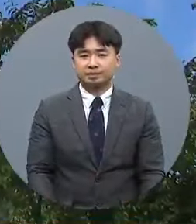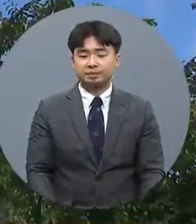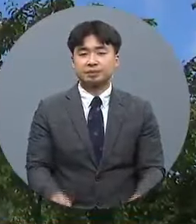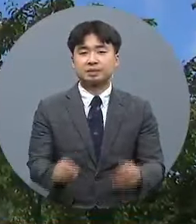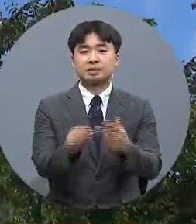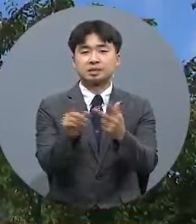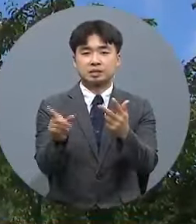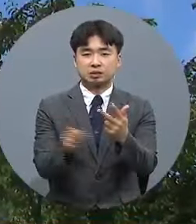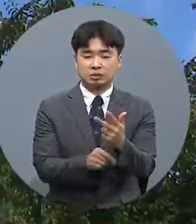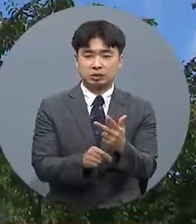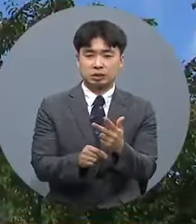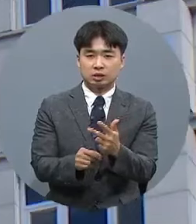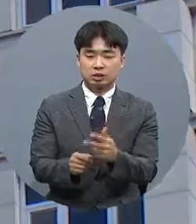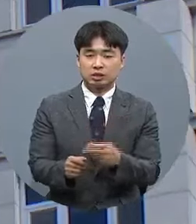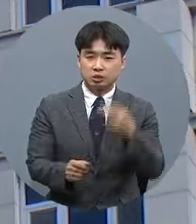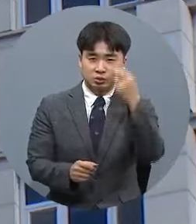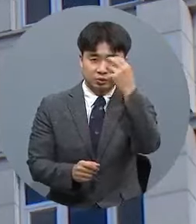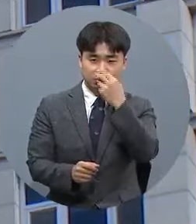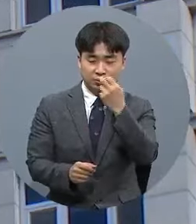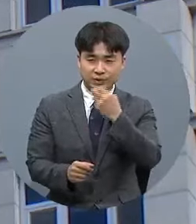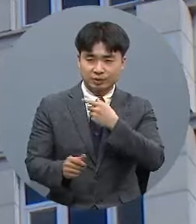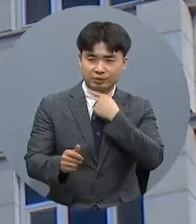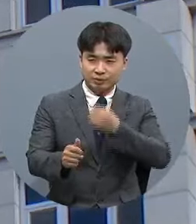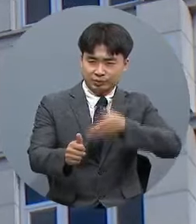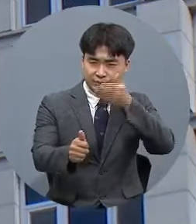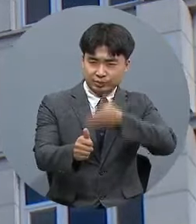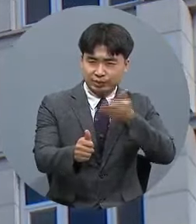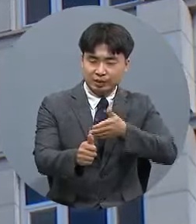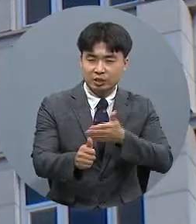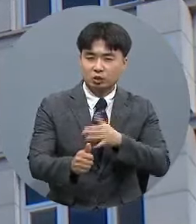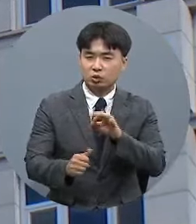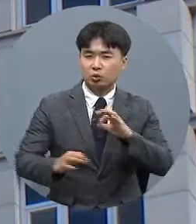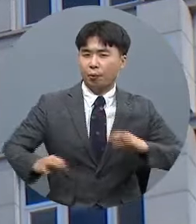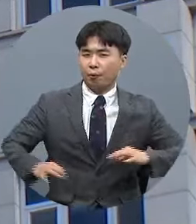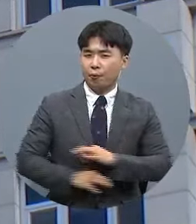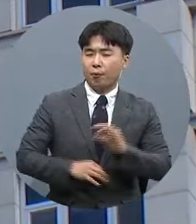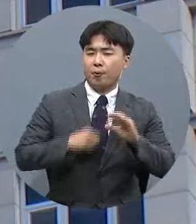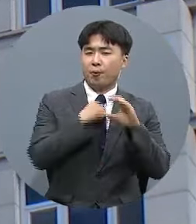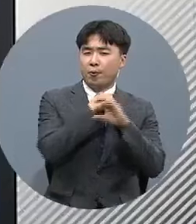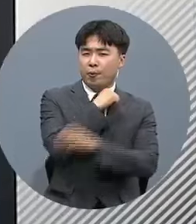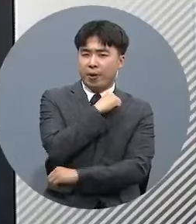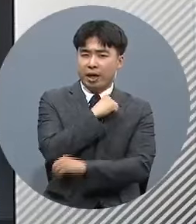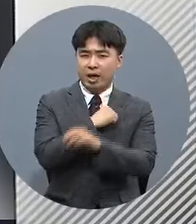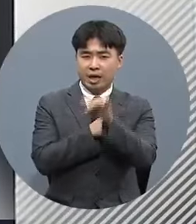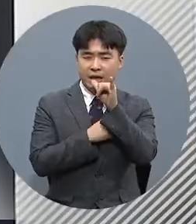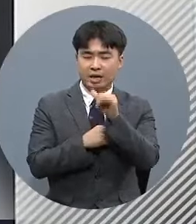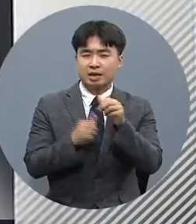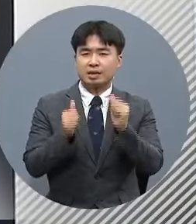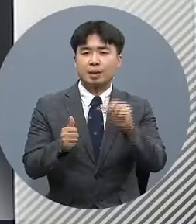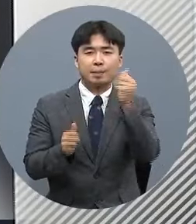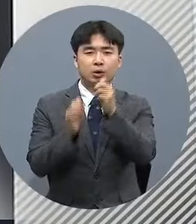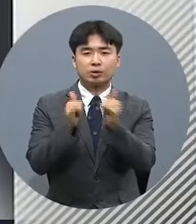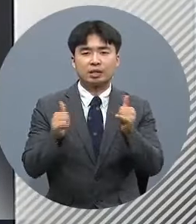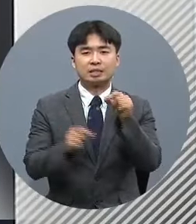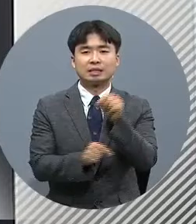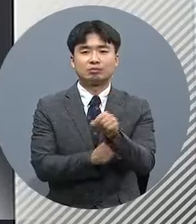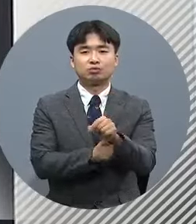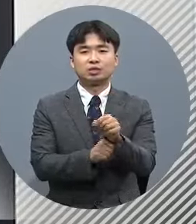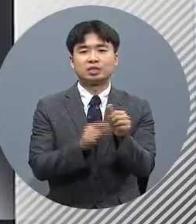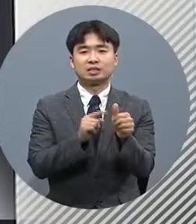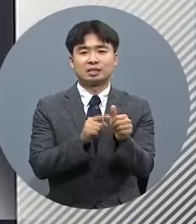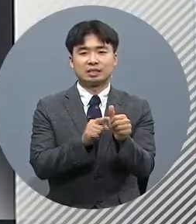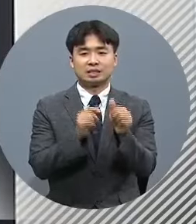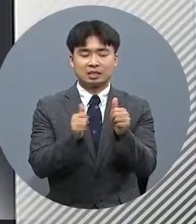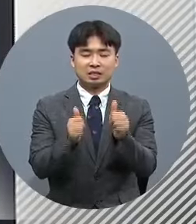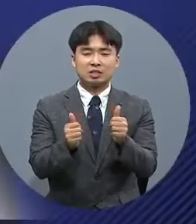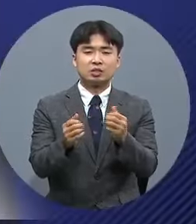7월 수사 청탁 명목으로 사건 관계인에게 금품을 받은 혐의로 경찰 출신 로펌 직원를 구속 기소했습니다 경찰